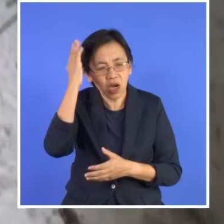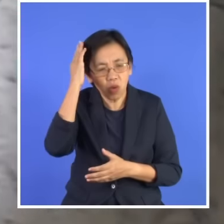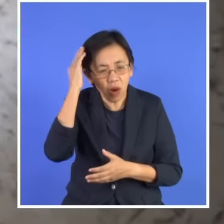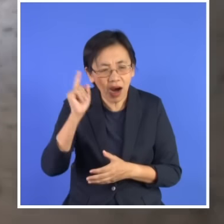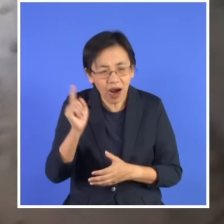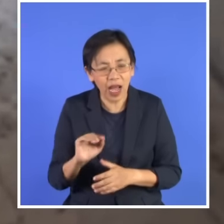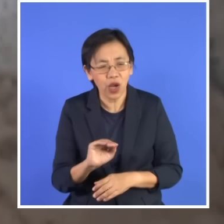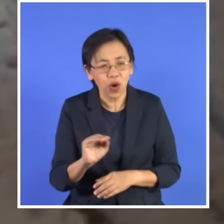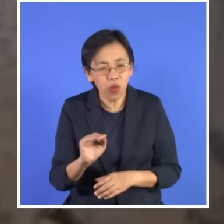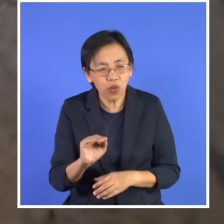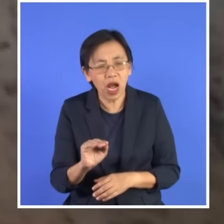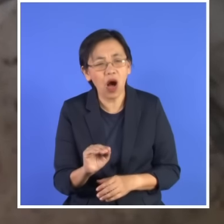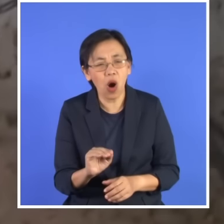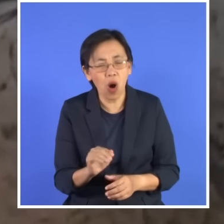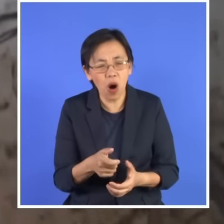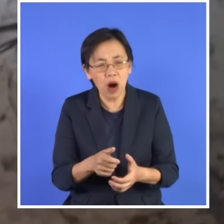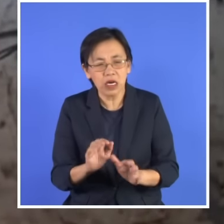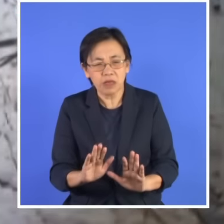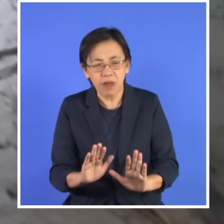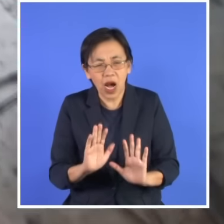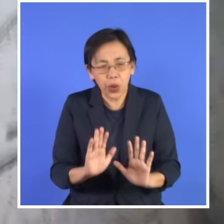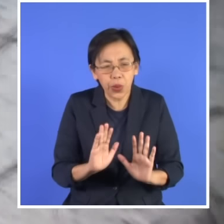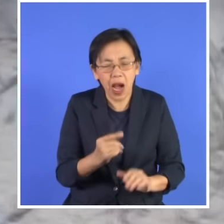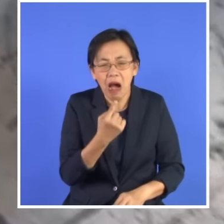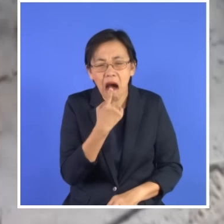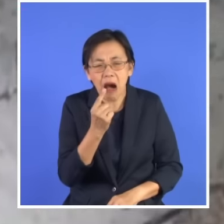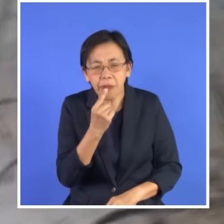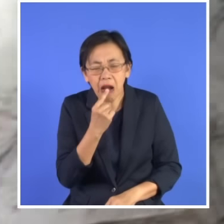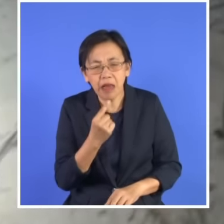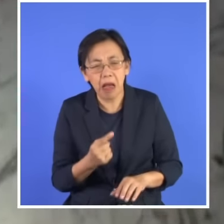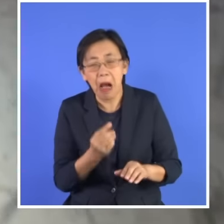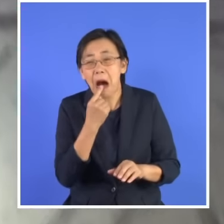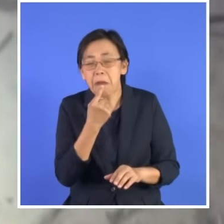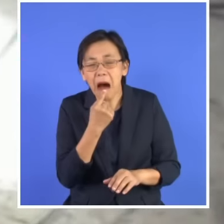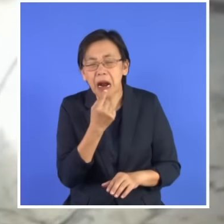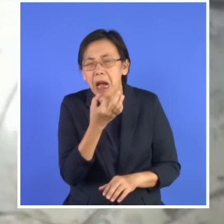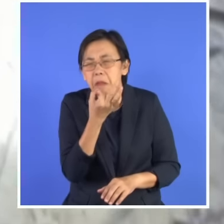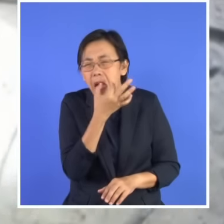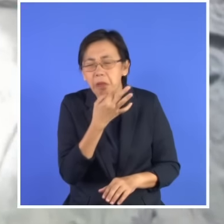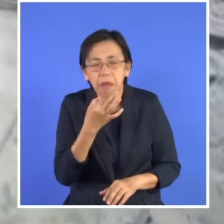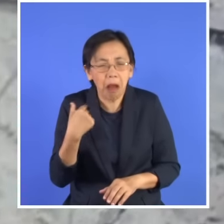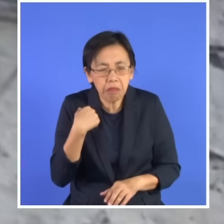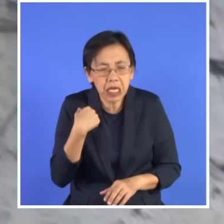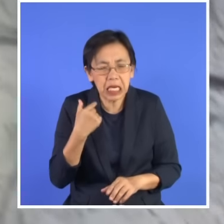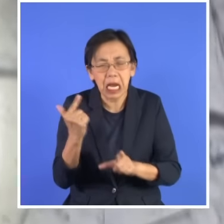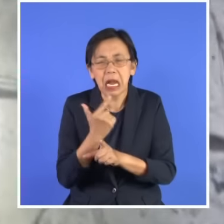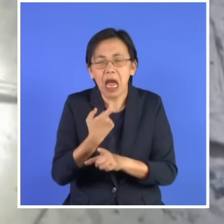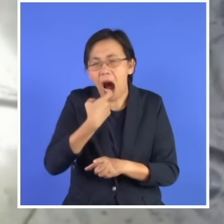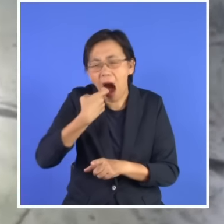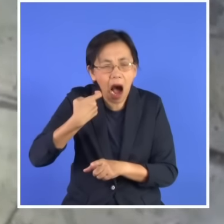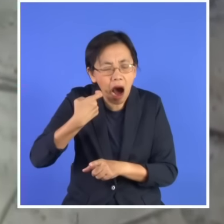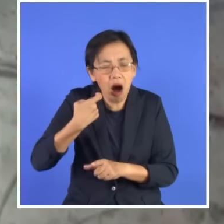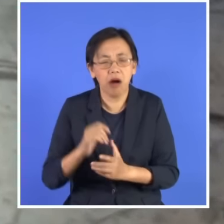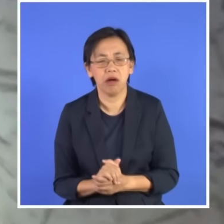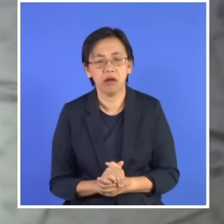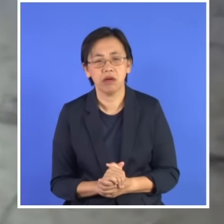ตัวงูออกมาระมัดระวังครับตรวจสอบที่ปากปรากฏว่าเป็นแผลมีเหล็กลวดเกี่ยวอยู่นะครับเนี่ยท้องงูยังมีตะกรวดหรือ